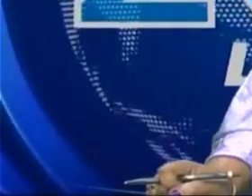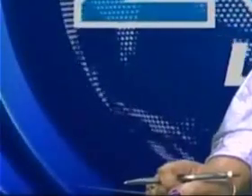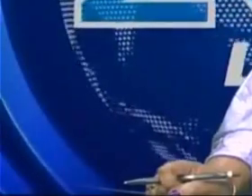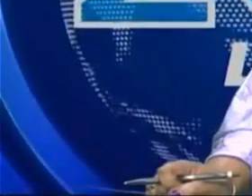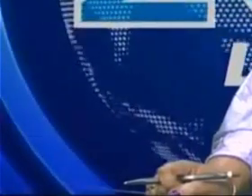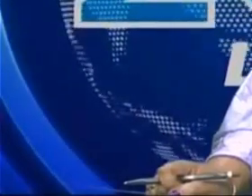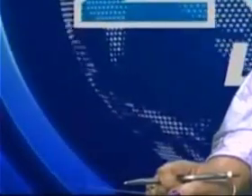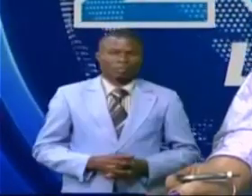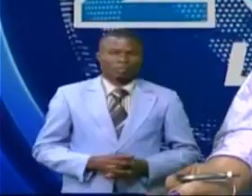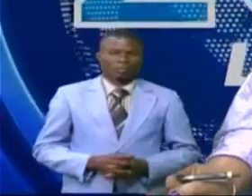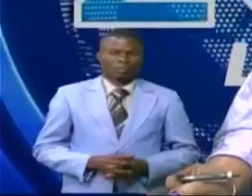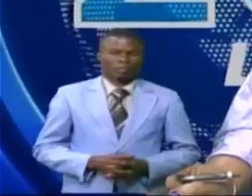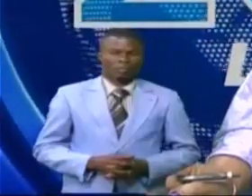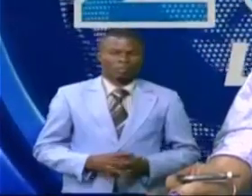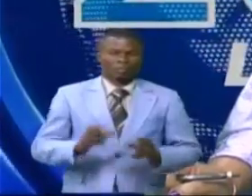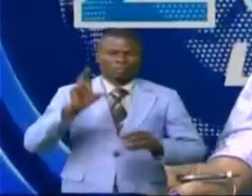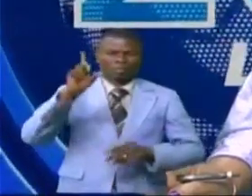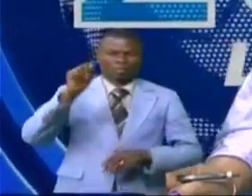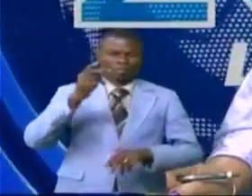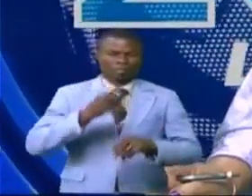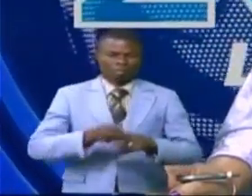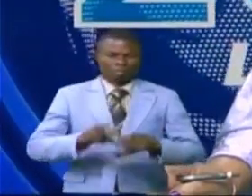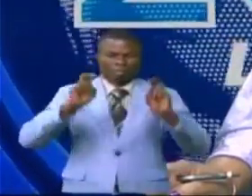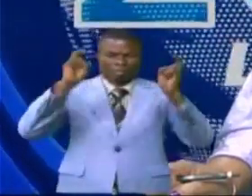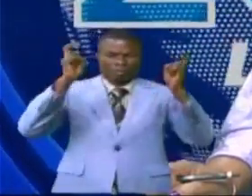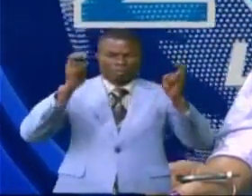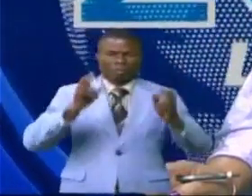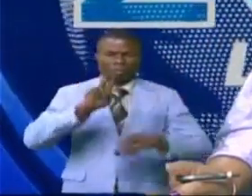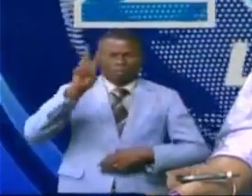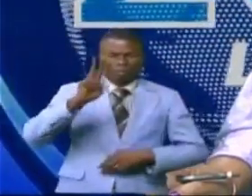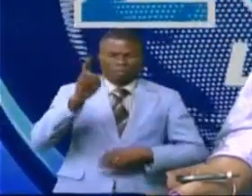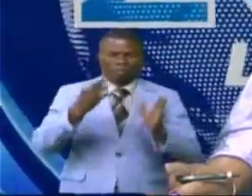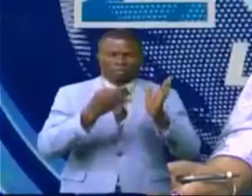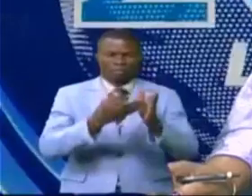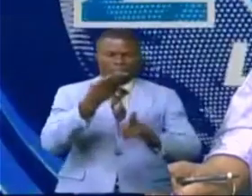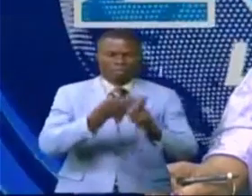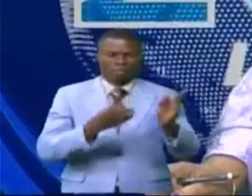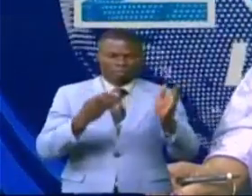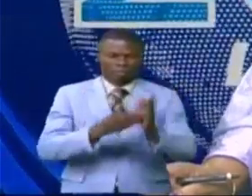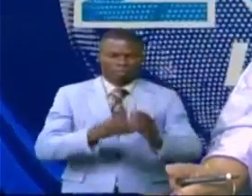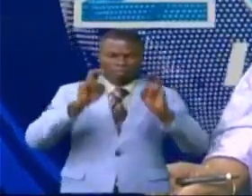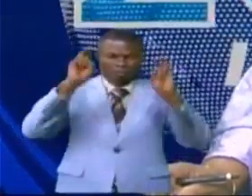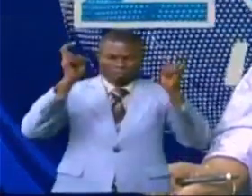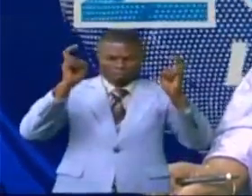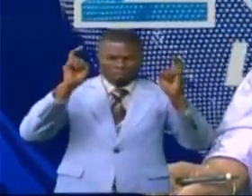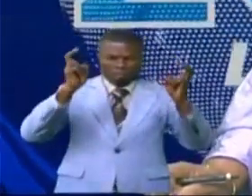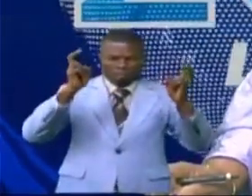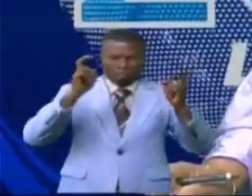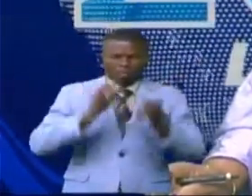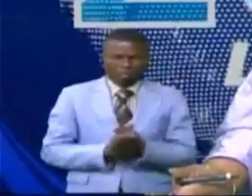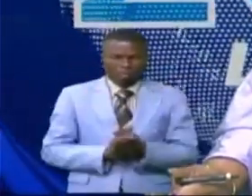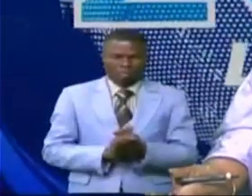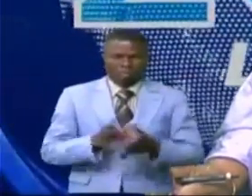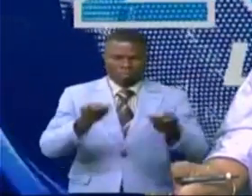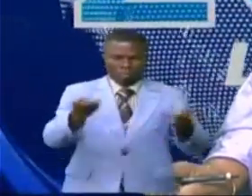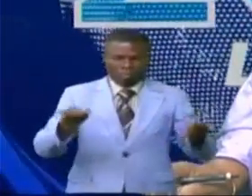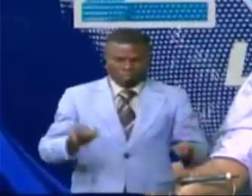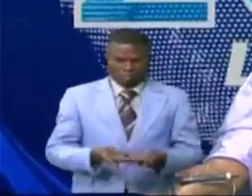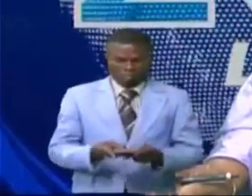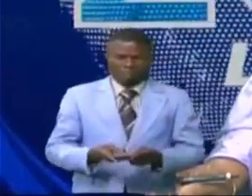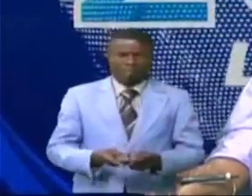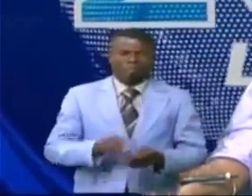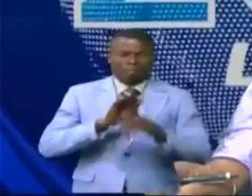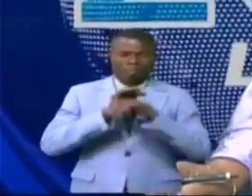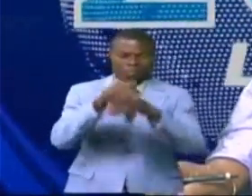Il est 20h, voici les titres de l'actualité de ce vendredi 8 septembre. À la une ce soir, pour une place en Côte d'Ivoire.